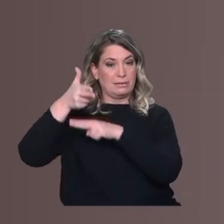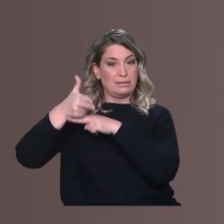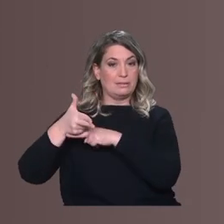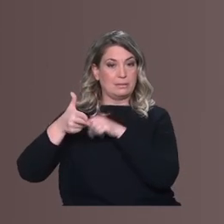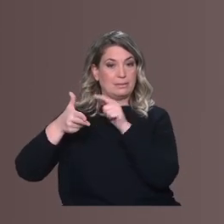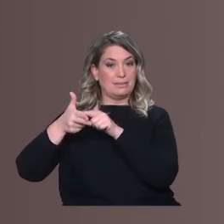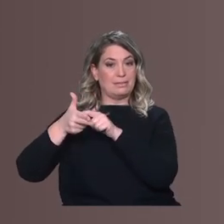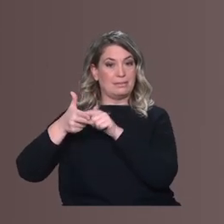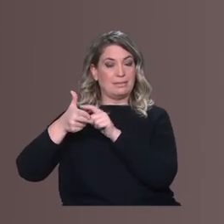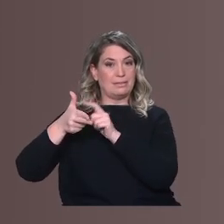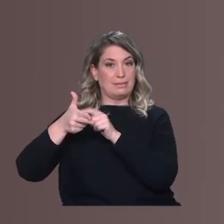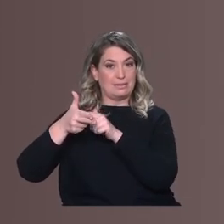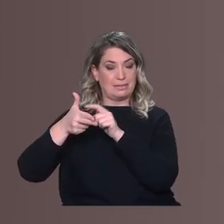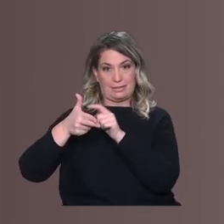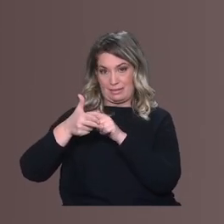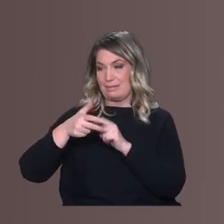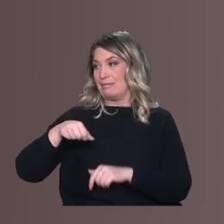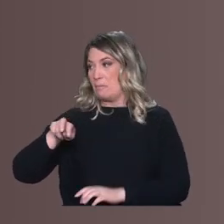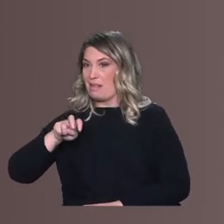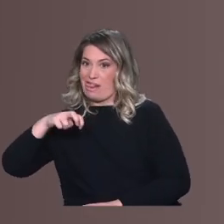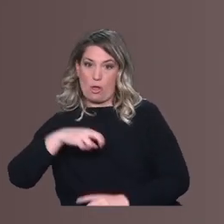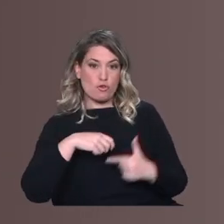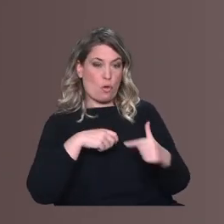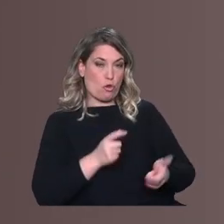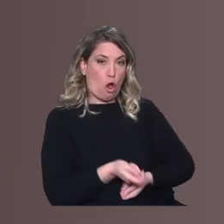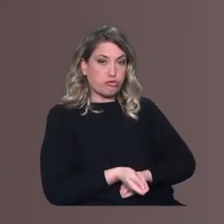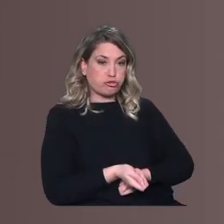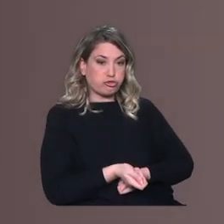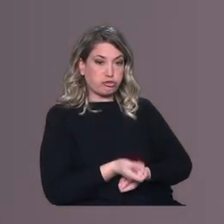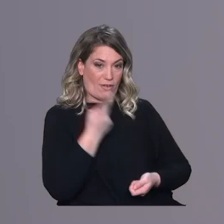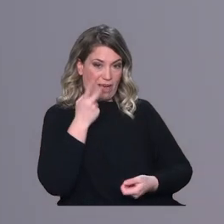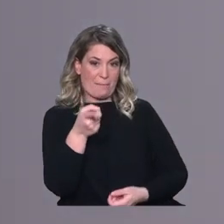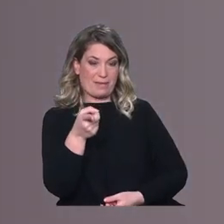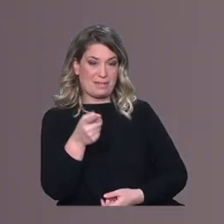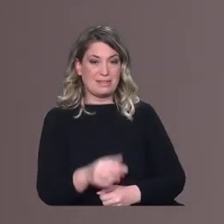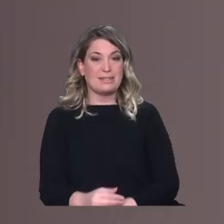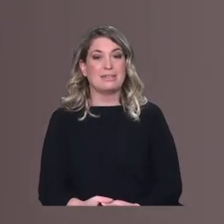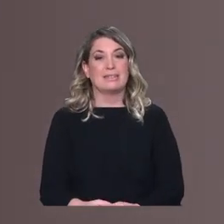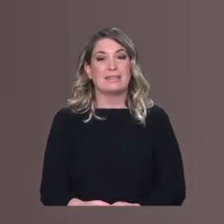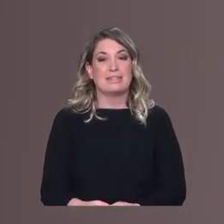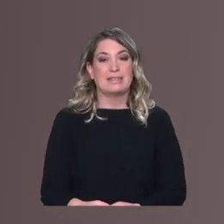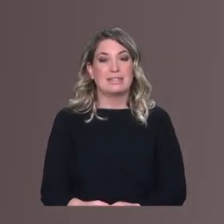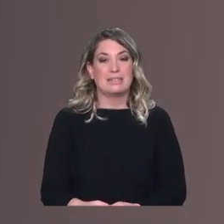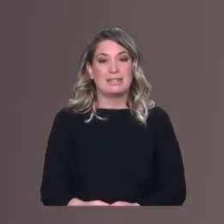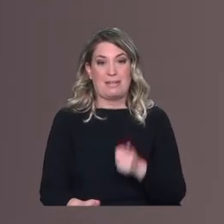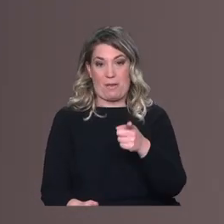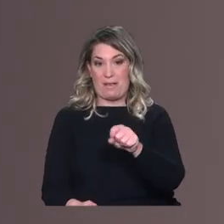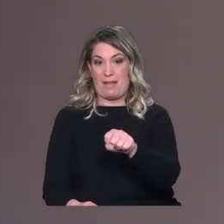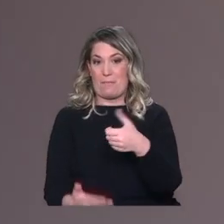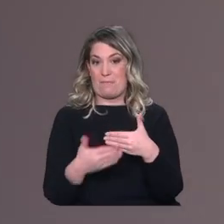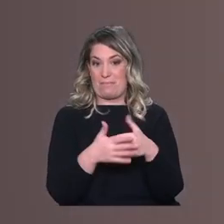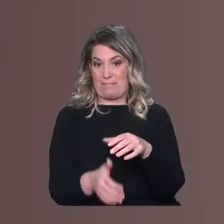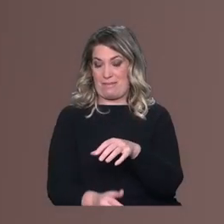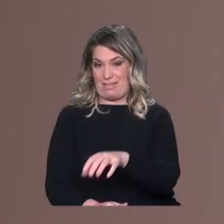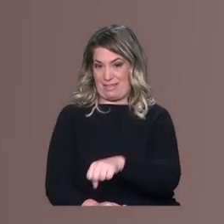Hills να τσεκάρει πρώτα και μετά να πηγαίνει στη γωνία της σκάλας και να ουρεί. Η πόρτα από το διαμέρισμα ανοίγει τυχαία και εκείνος αποχωρεί